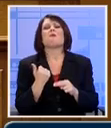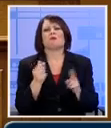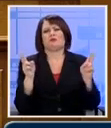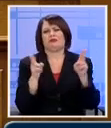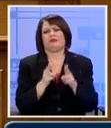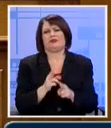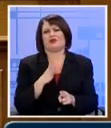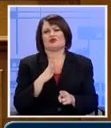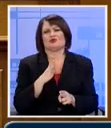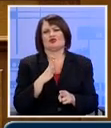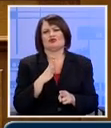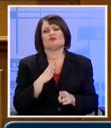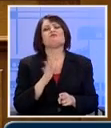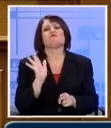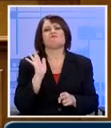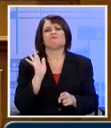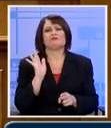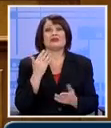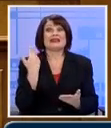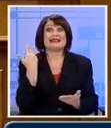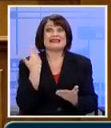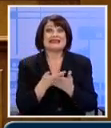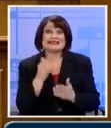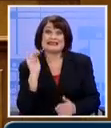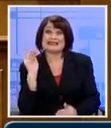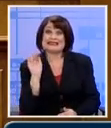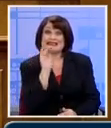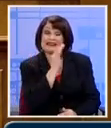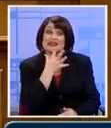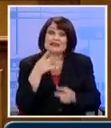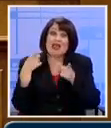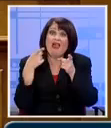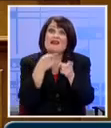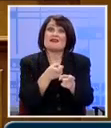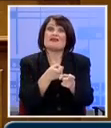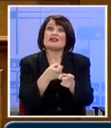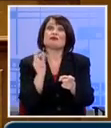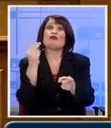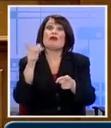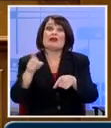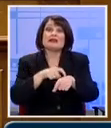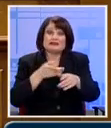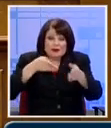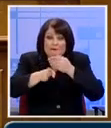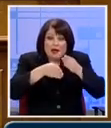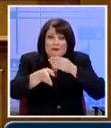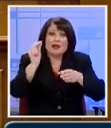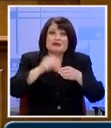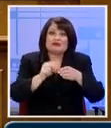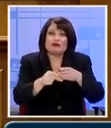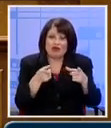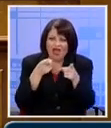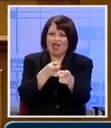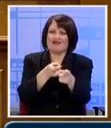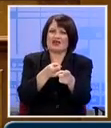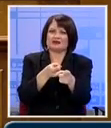ανταποκρίθηκε. Σημασία έχει ότι ζητάτε από τον κόσμο σας να εκβιάσει τους βουλευτές την ώρα της ψηφοφορίας.